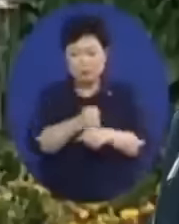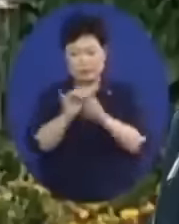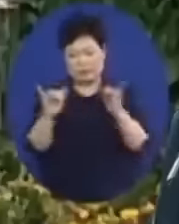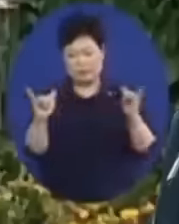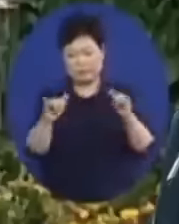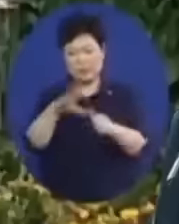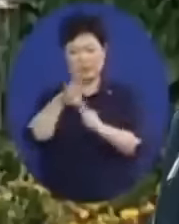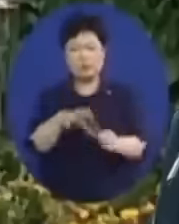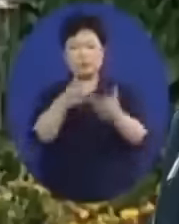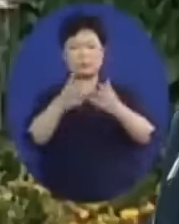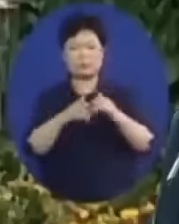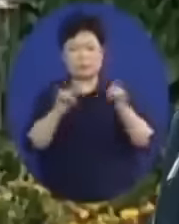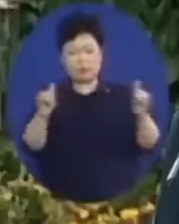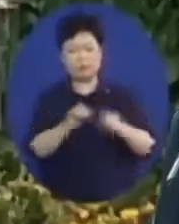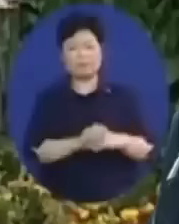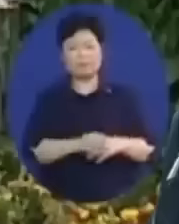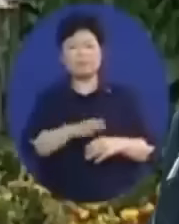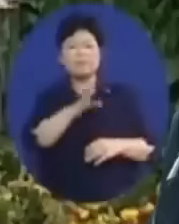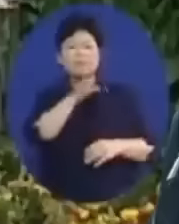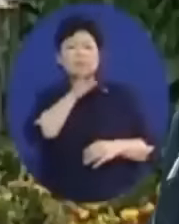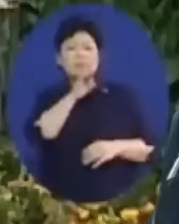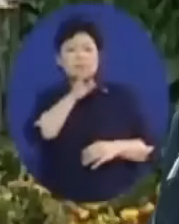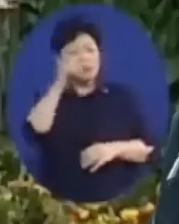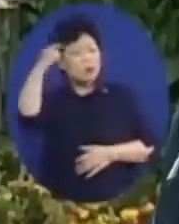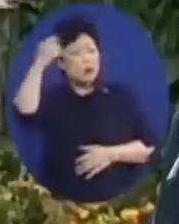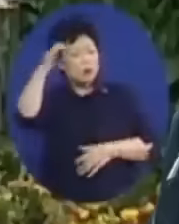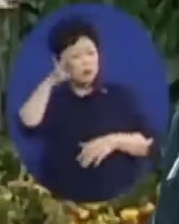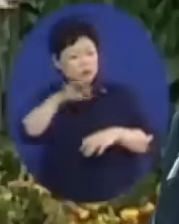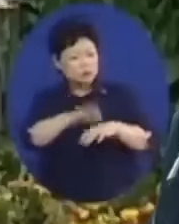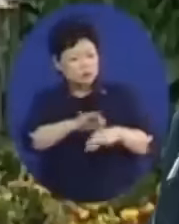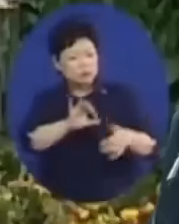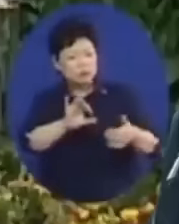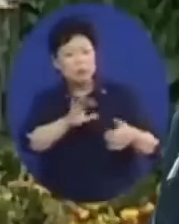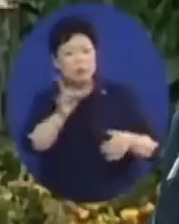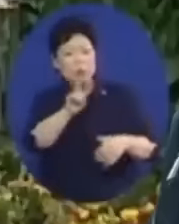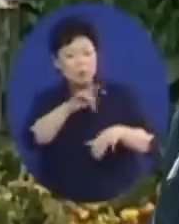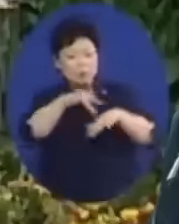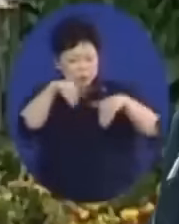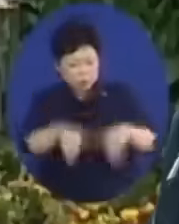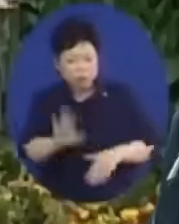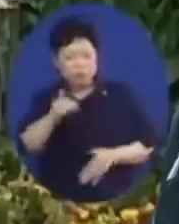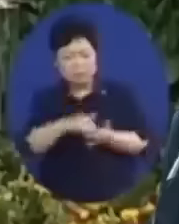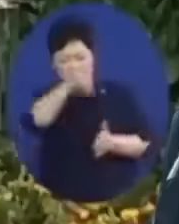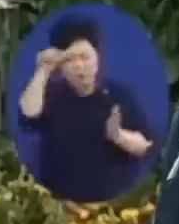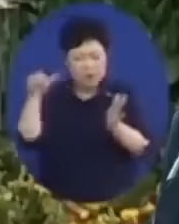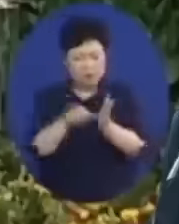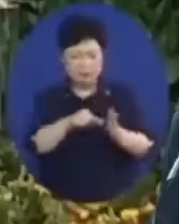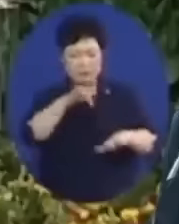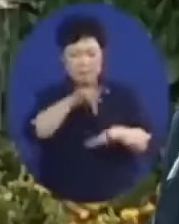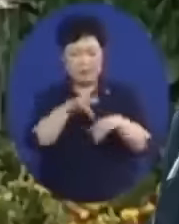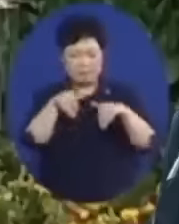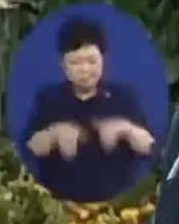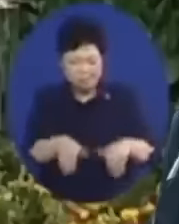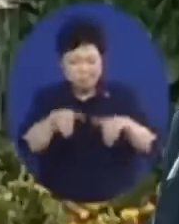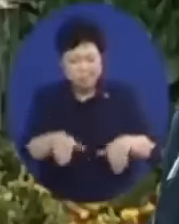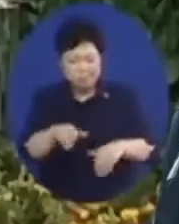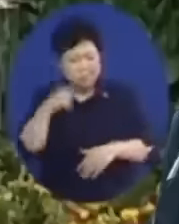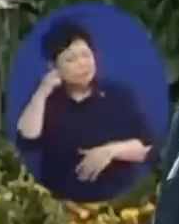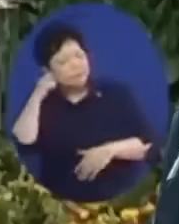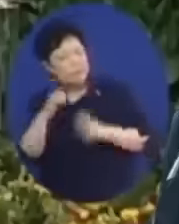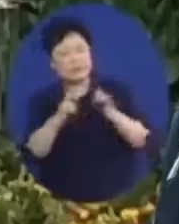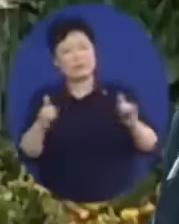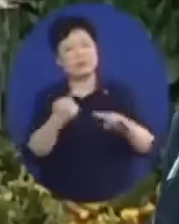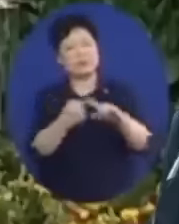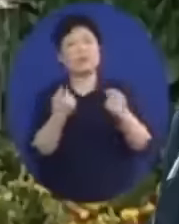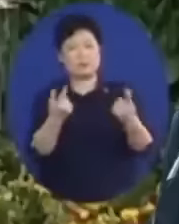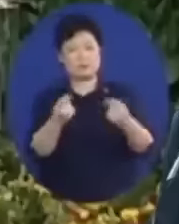인간이요 저주받은 인간이요 영혼도 육체도 죽음의 종이 된 인간이요 평생 마귀의 종이 된 인간인